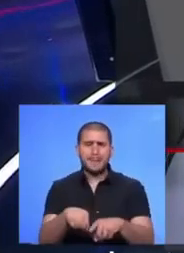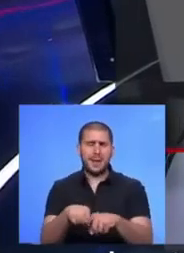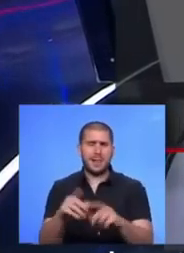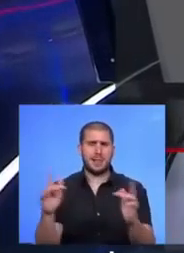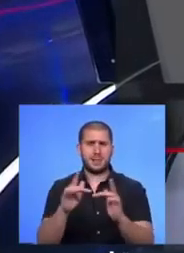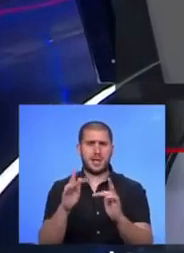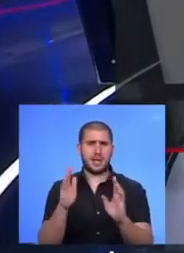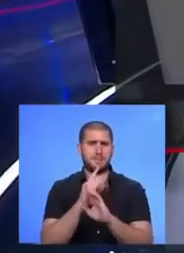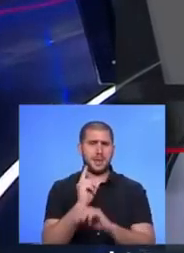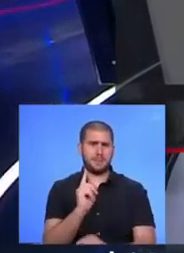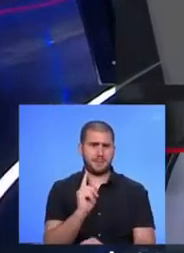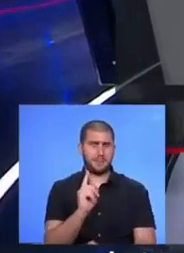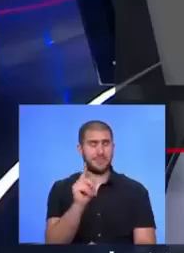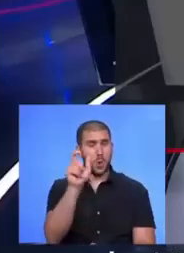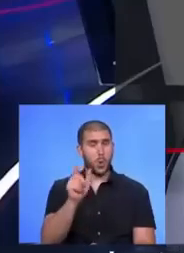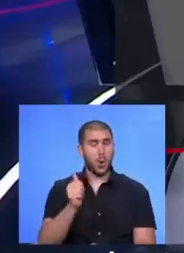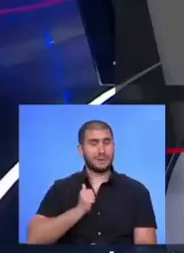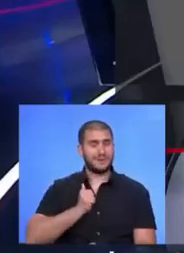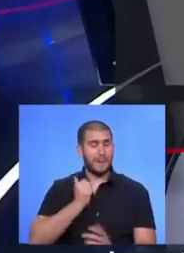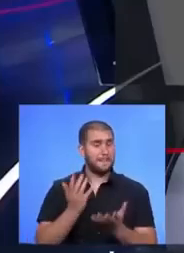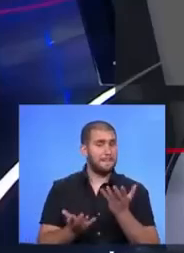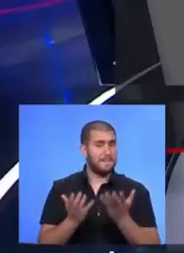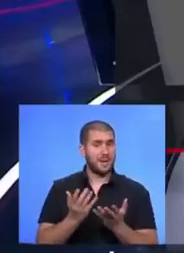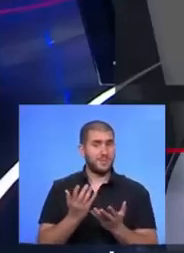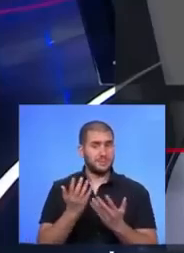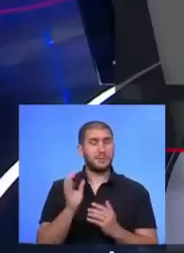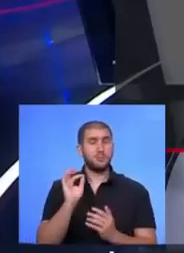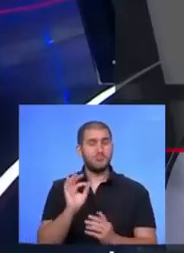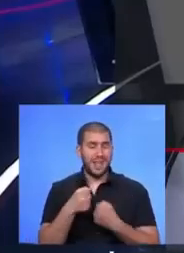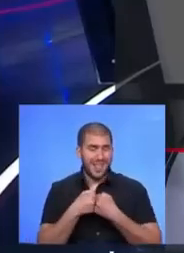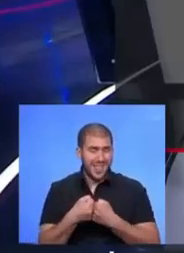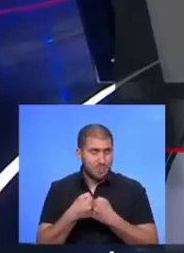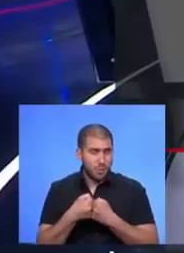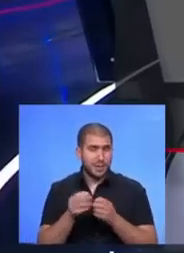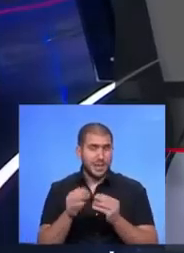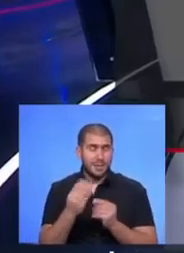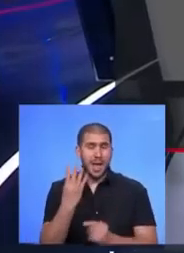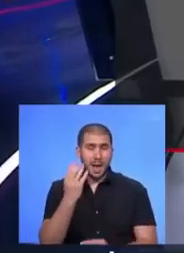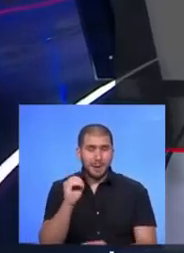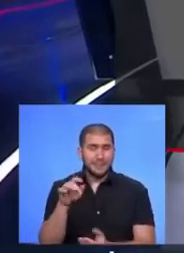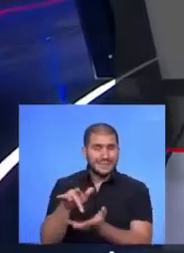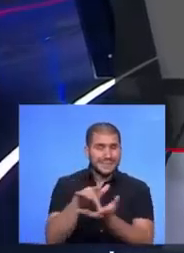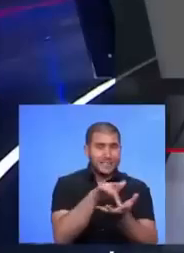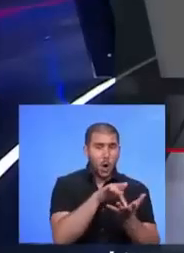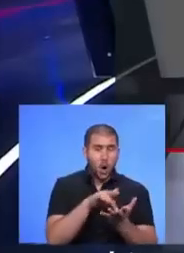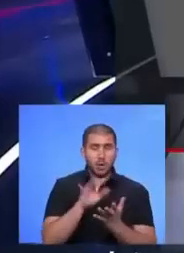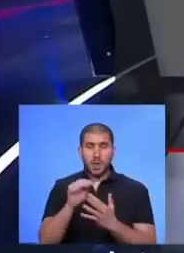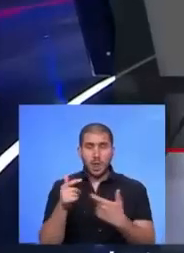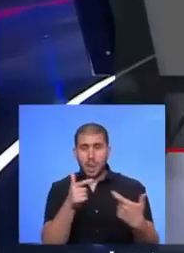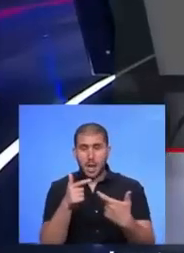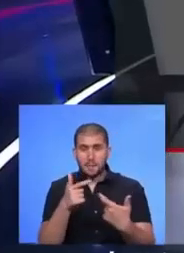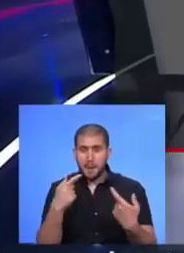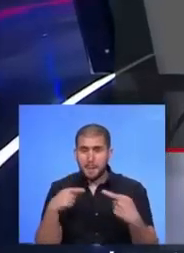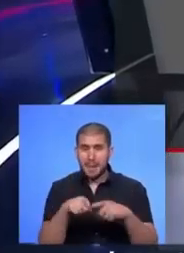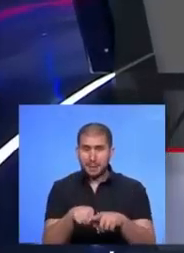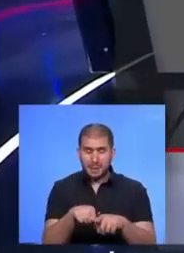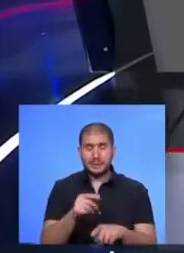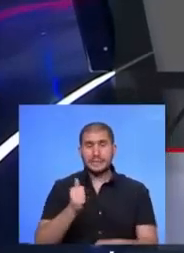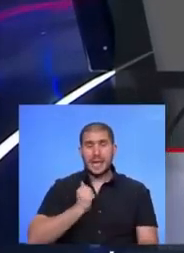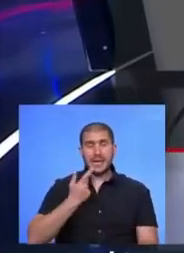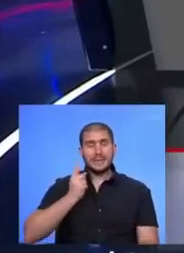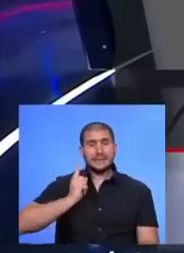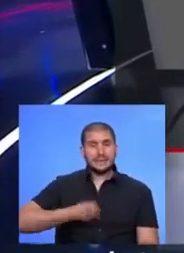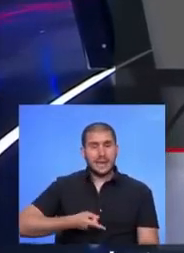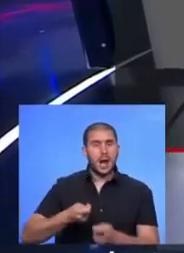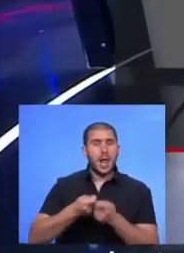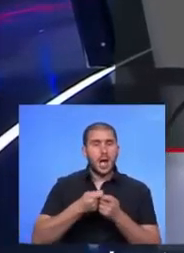המחבלים. הגורם הצבאי מעריך באוזנינו שכדי להתמודד עם 40 הזירות האלה של הלחימה בו זמנית, צהל היה צריך